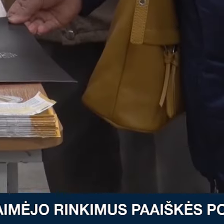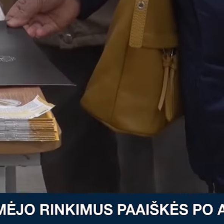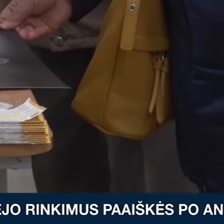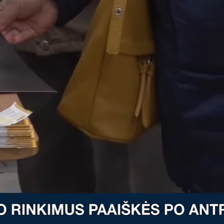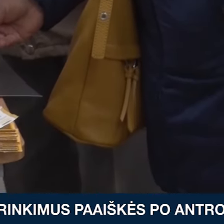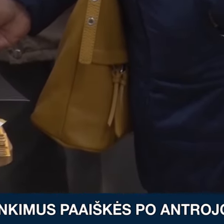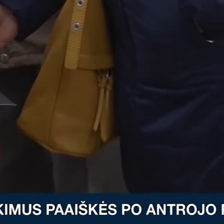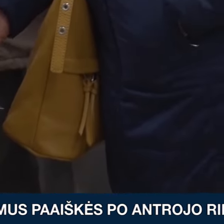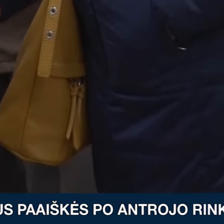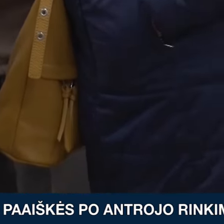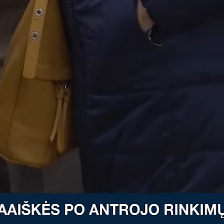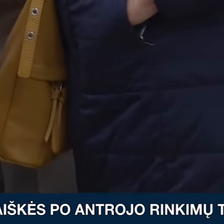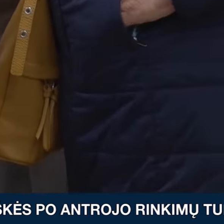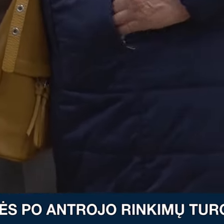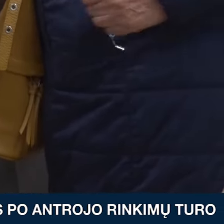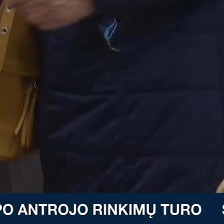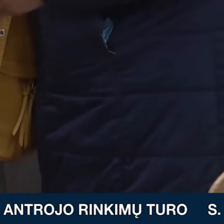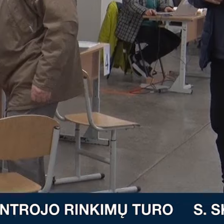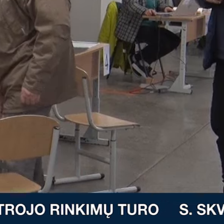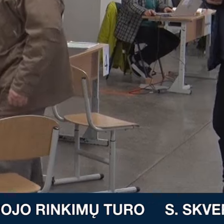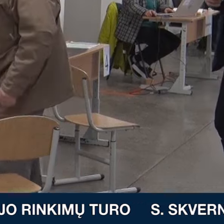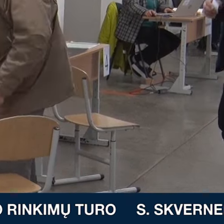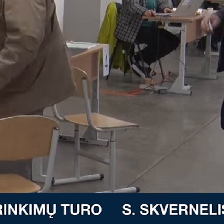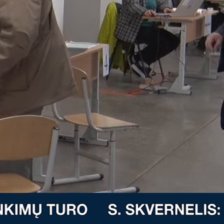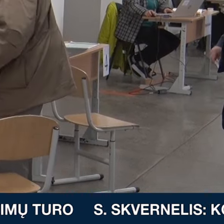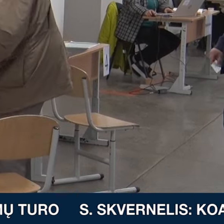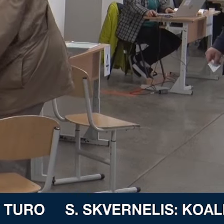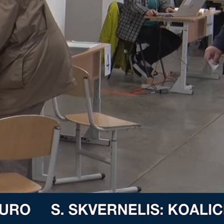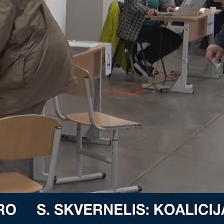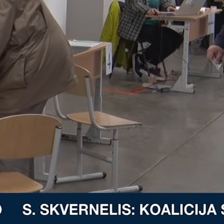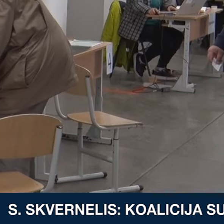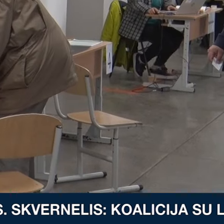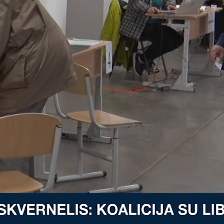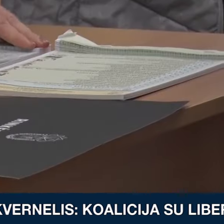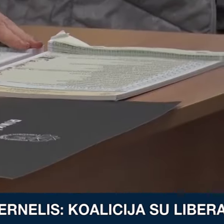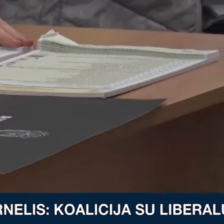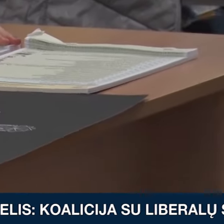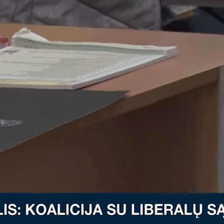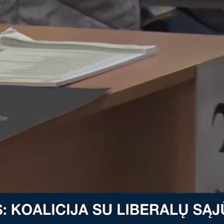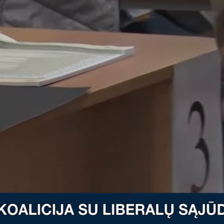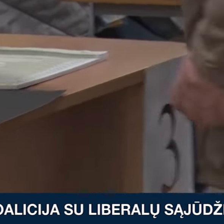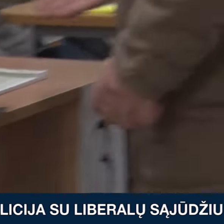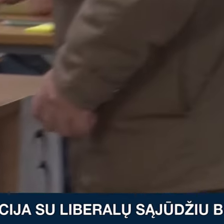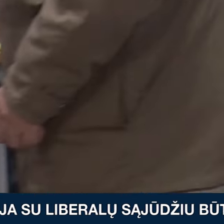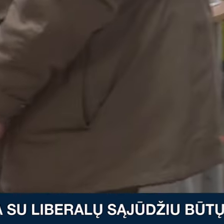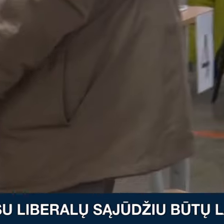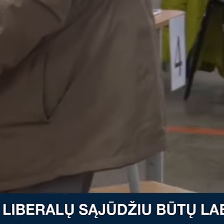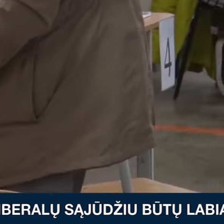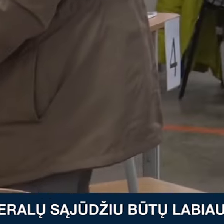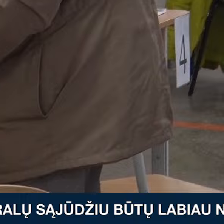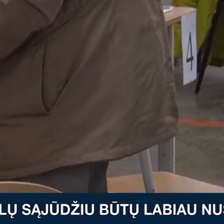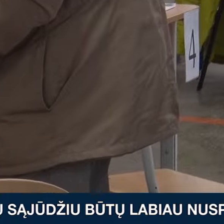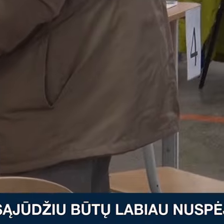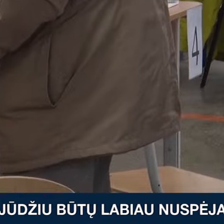apygardose, kur skirtumas tarp antro ir trečio mažesnis kaip 50 balsų, rezultatai dar bus perskaičiuoti. Antro rinkimų turo rezultatai